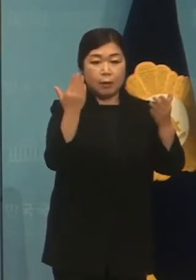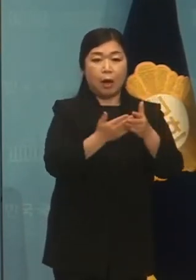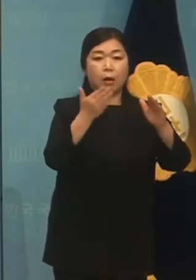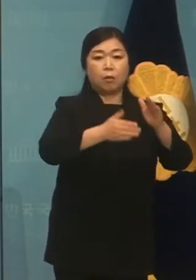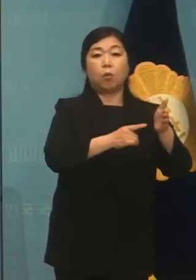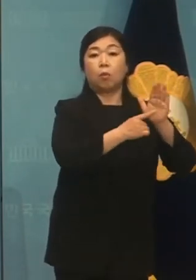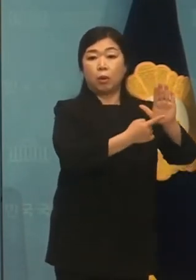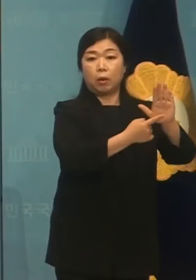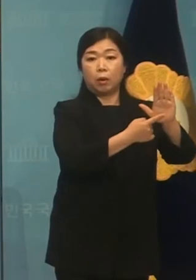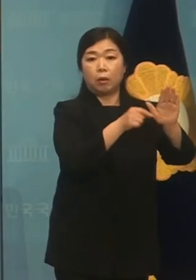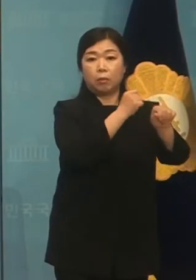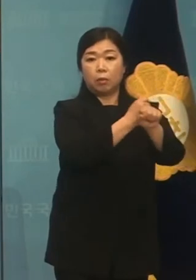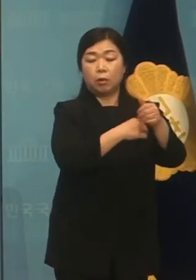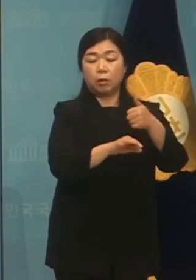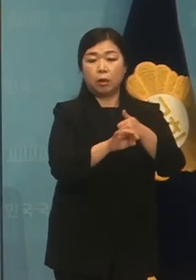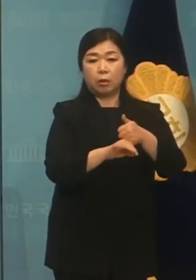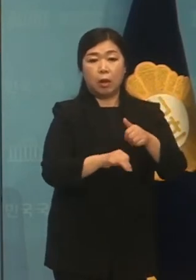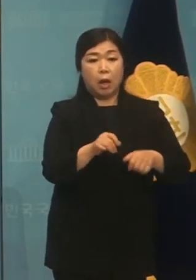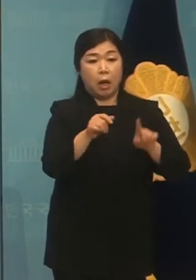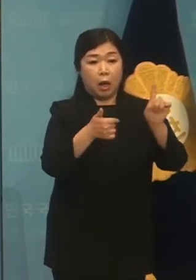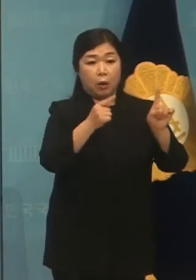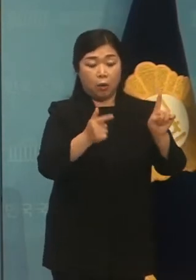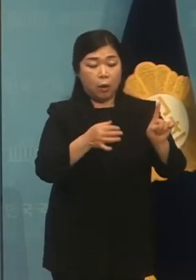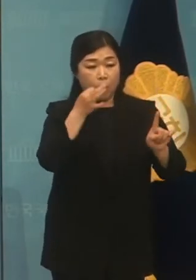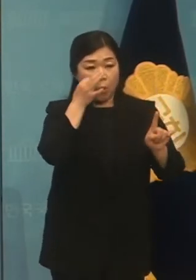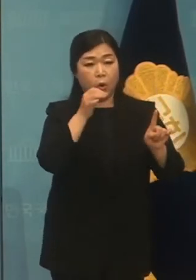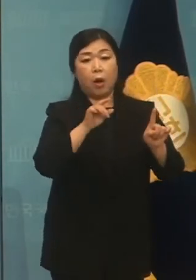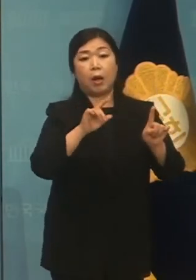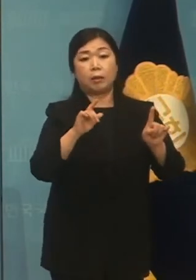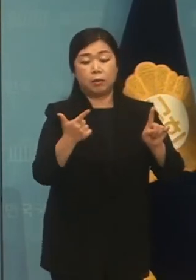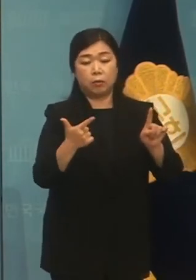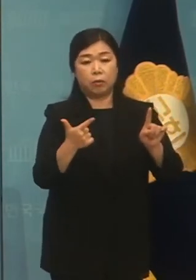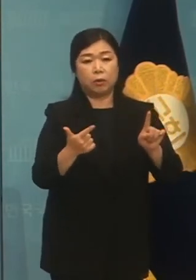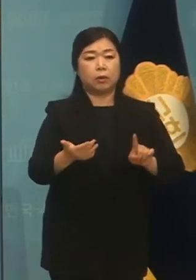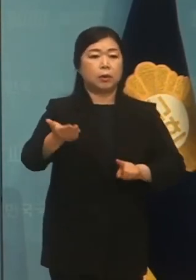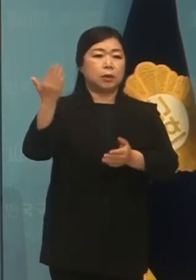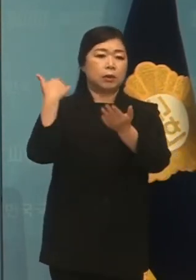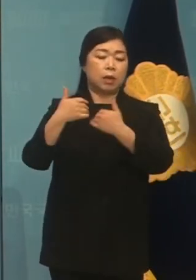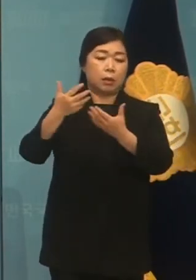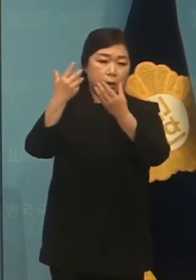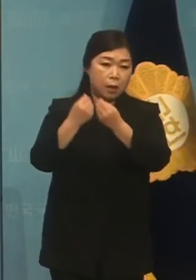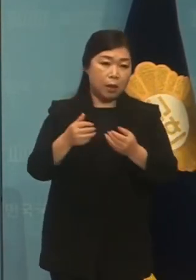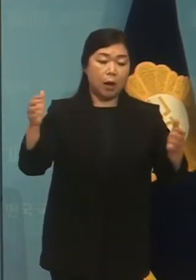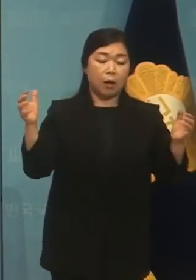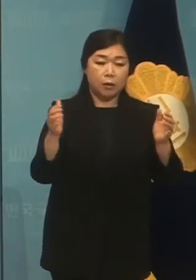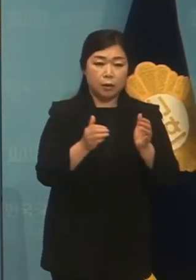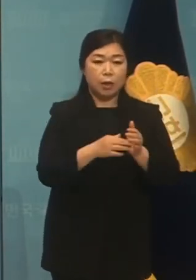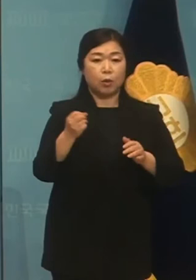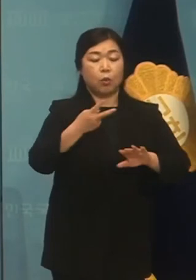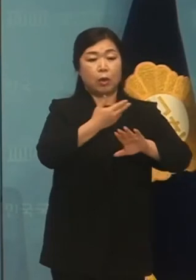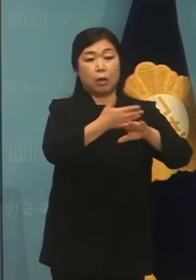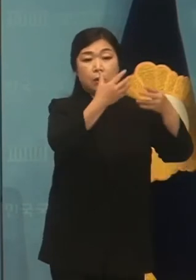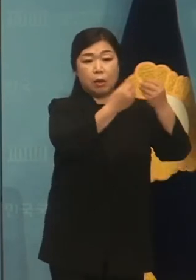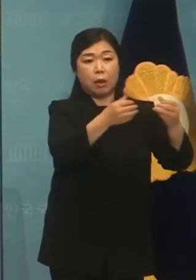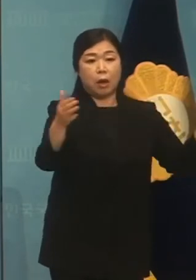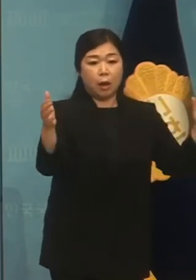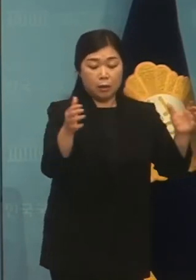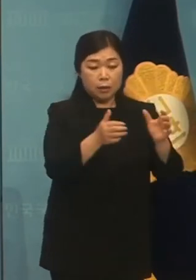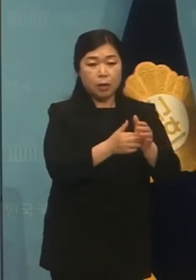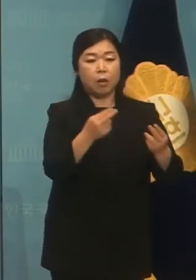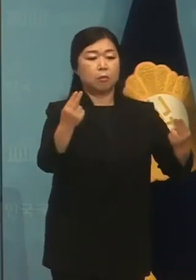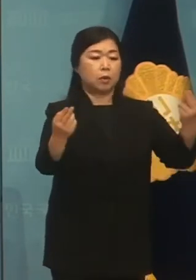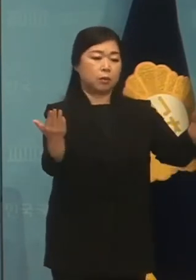공개하면 이것이 다만 한 건만 보는 게 아니라 지난 사례들 그리고 다른 사례들까지